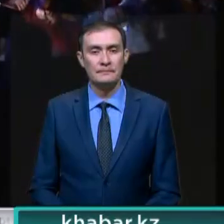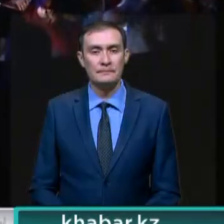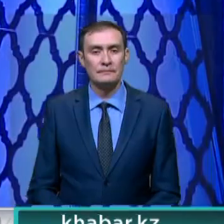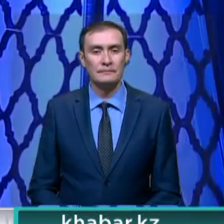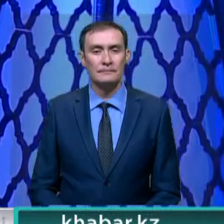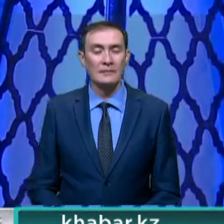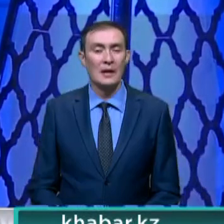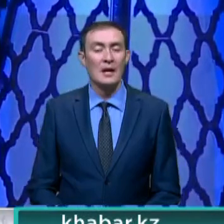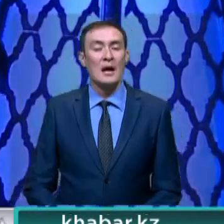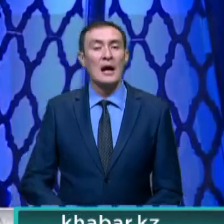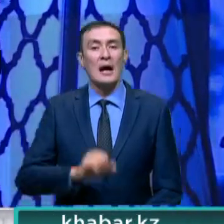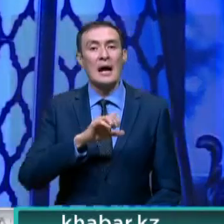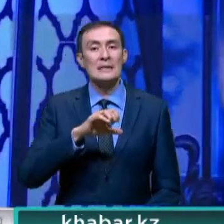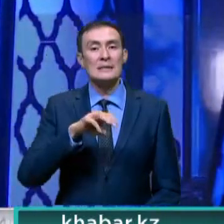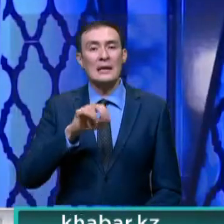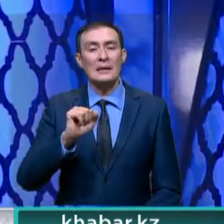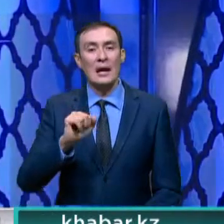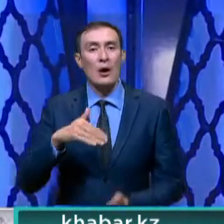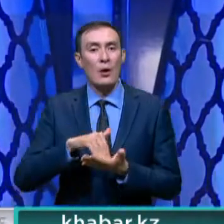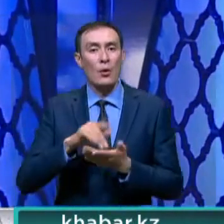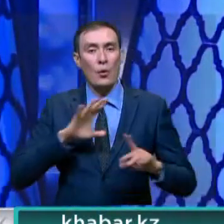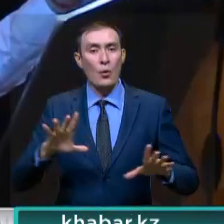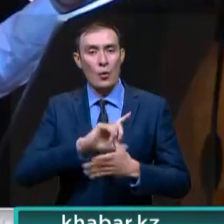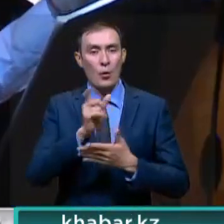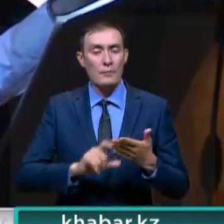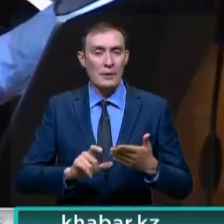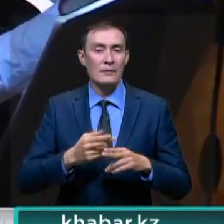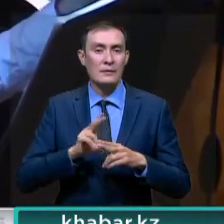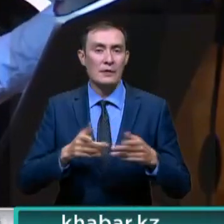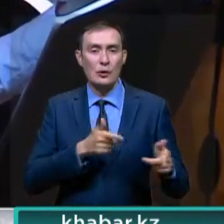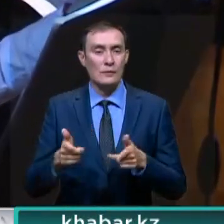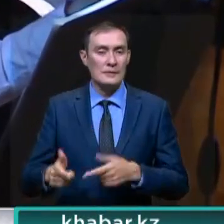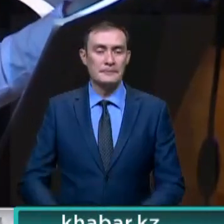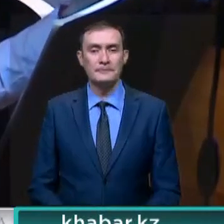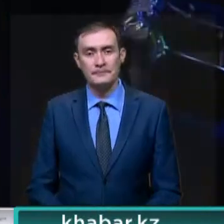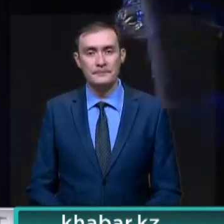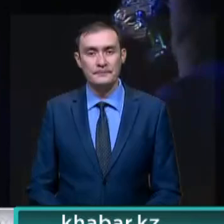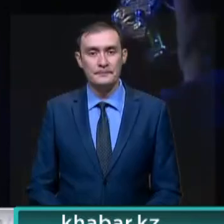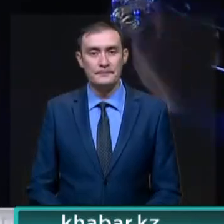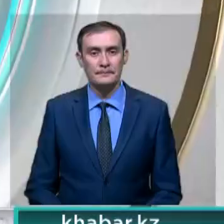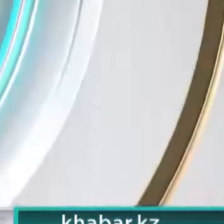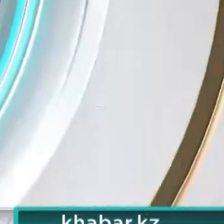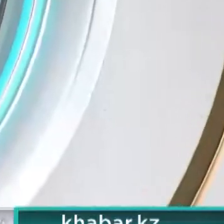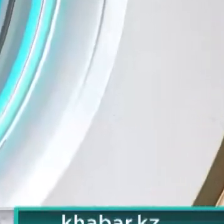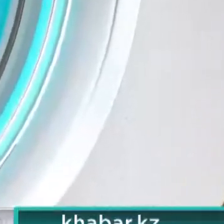Посмеяться в опере? Легко. Астана Опера готовит громкую премьеру в жанре оперы буффа.